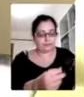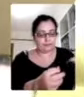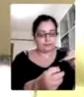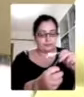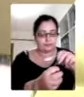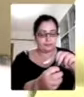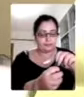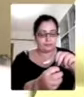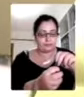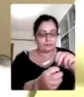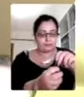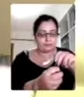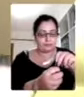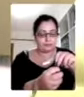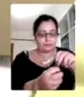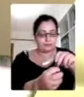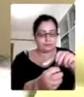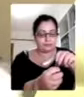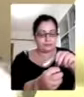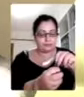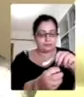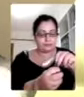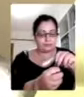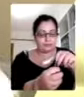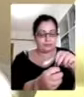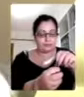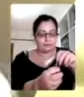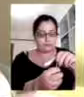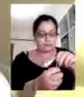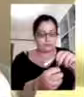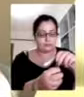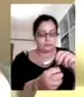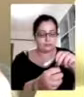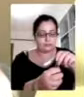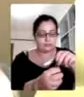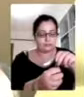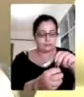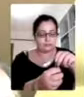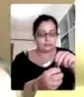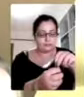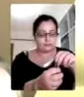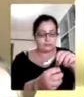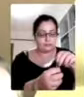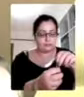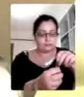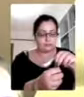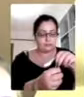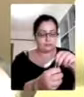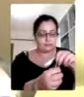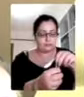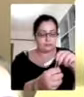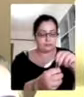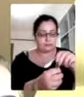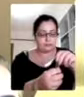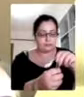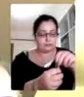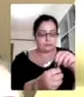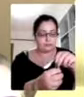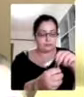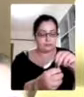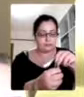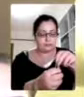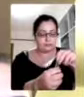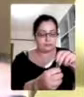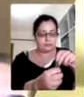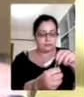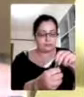ateşin yanmasıyla ağzınızdaki uç arasındaki mesafeyi ne kadar uzatırsanız ağzınıza gelen duman o kadar soğuyarak gelir. Bütün